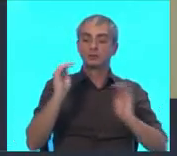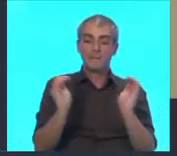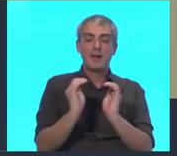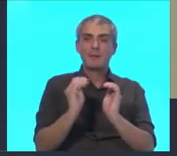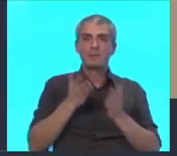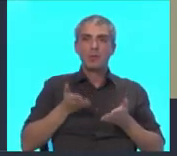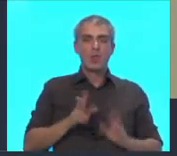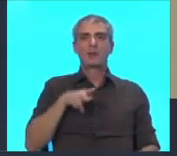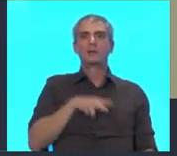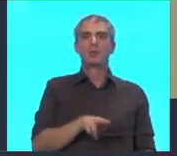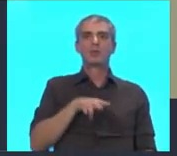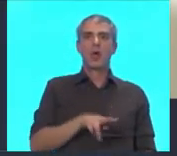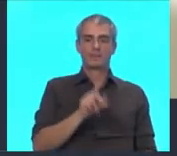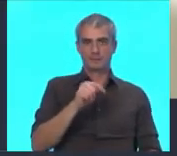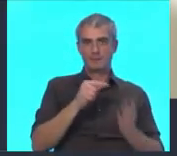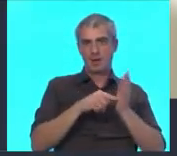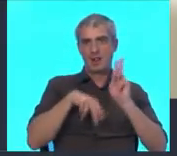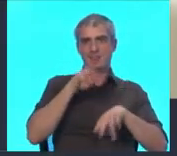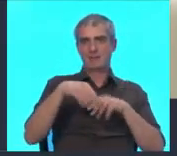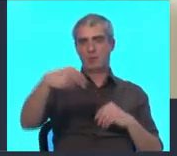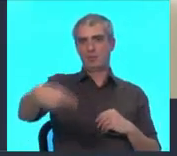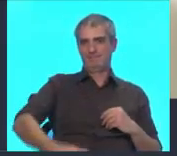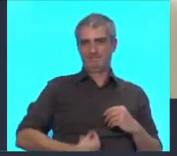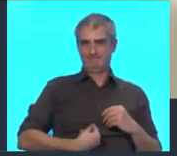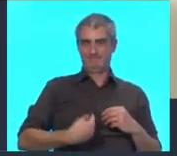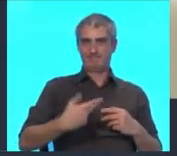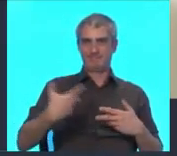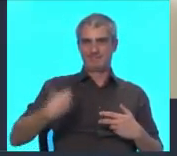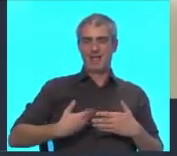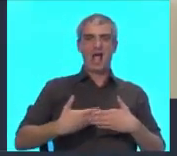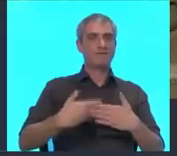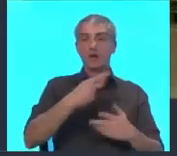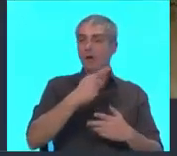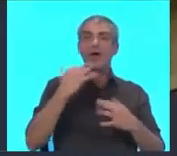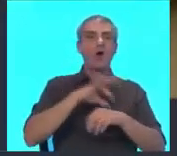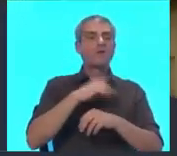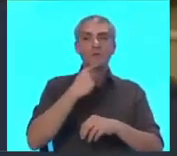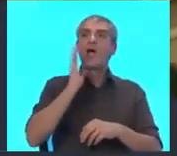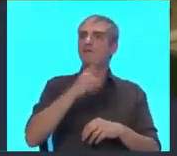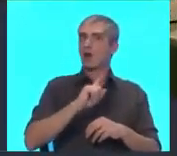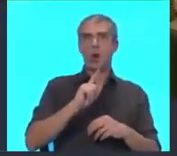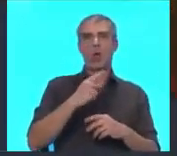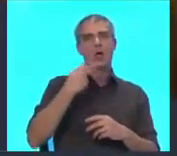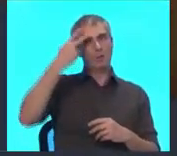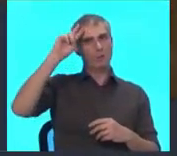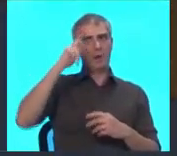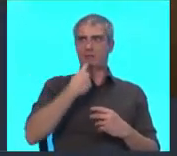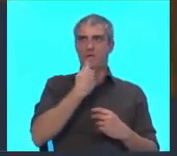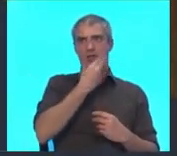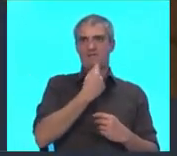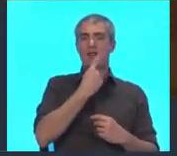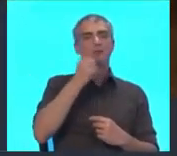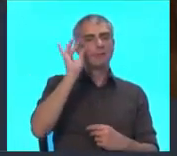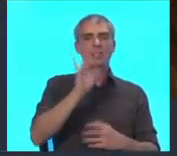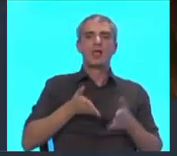נולדים תאומים עקב טיפולי הפריה. היום הרופאים כבר לא חוששים לומר, אף שזה אולי לא פוליטיקלי קורקט, כי הם נגד לידות